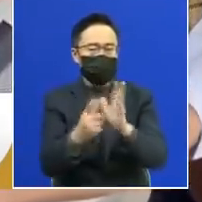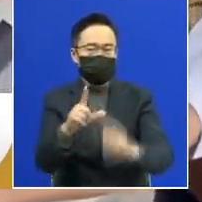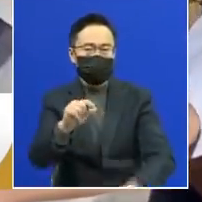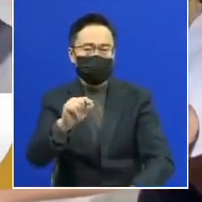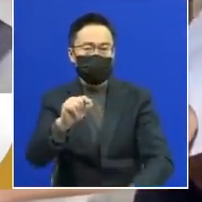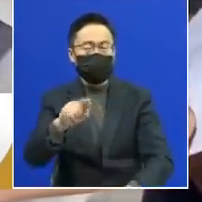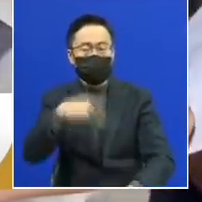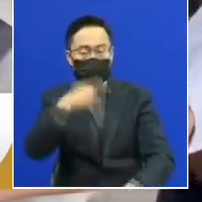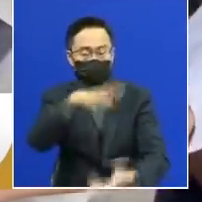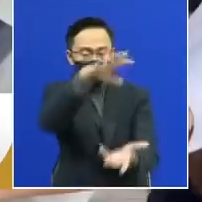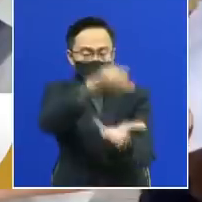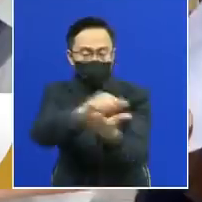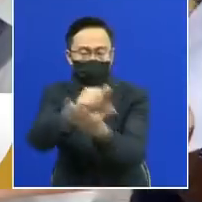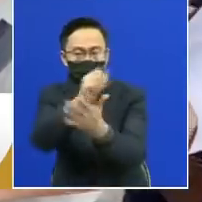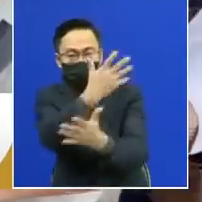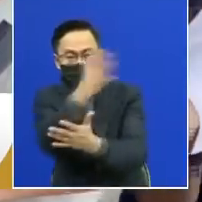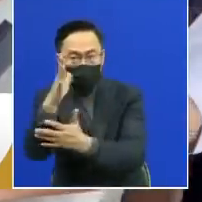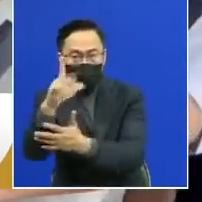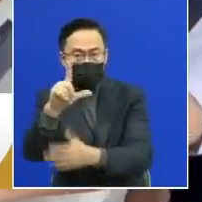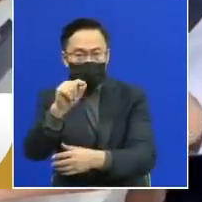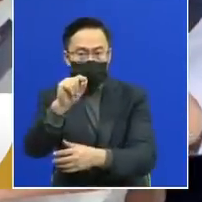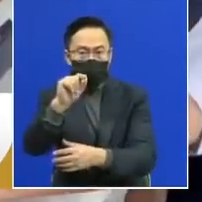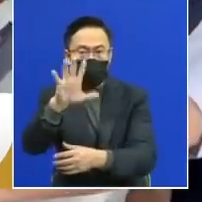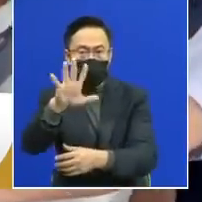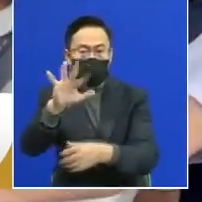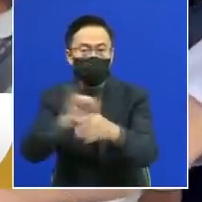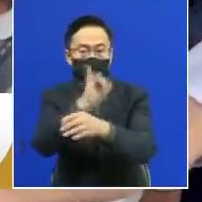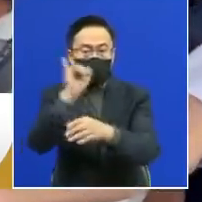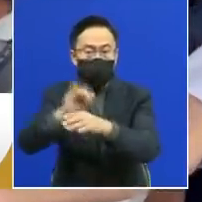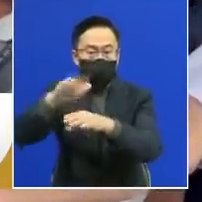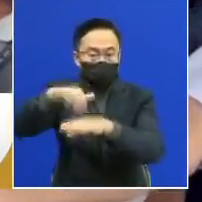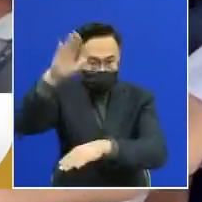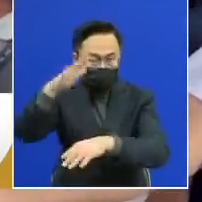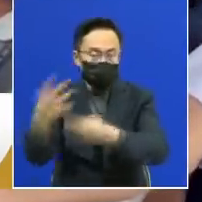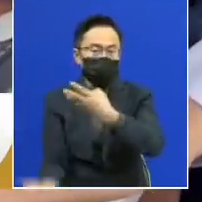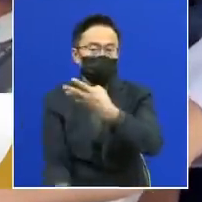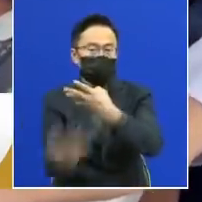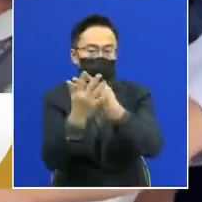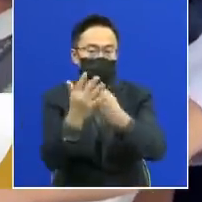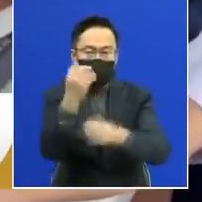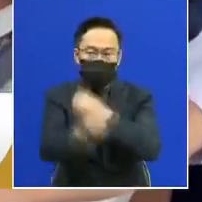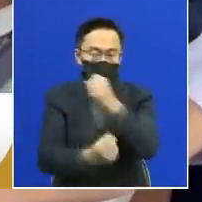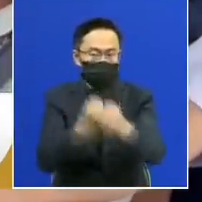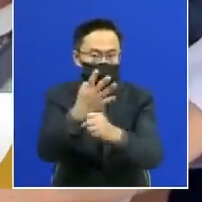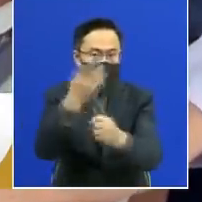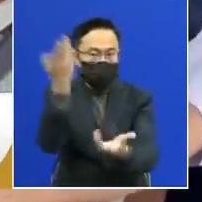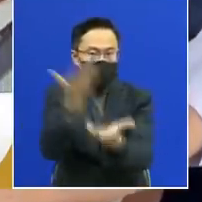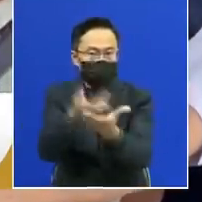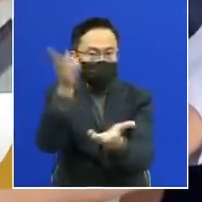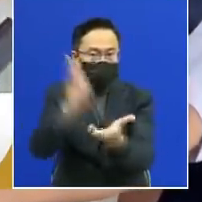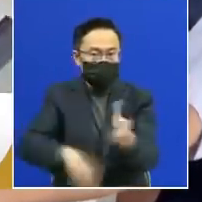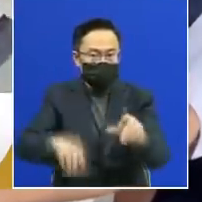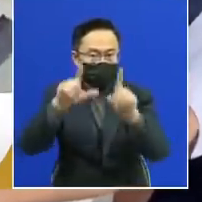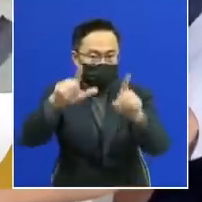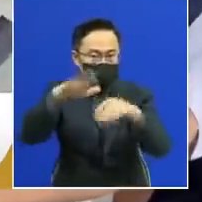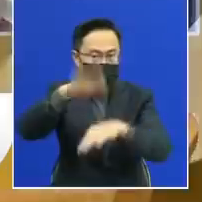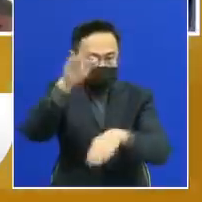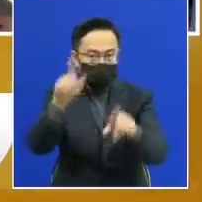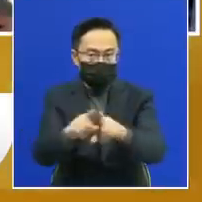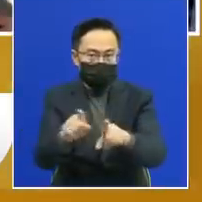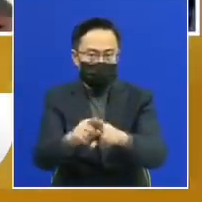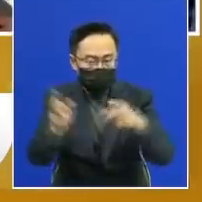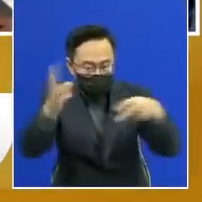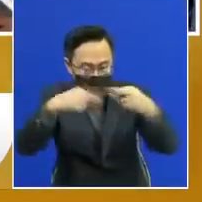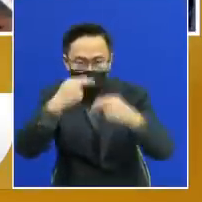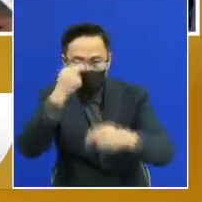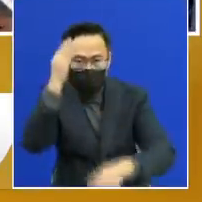นะครับติดคุกก็รู้สึกว่ามีจำคุกนะครับเป็นรู้สึกจะ4ปีแล้วก็ปรับเป็นเงินหลายล้านเหมือนกันนะครับแต่ก็กำลังไล่ตร